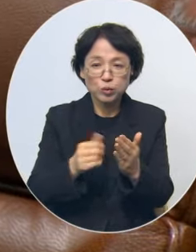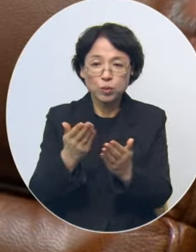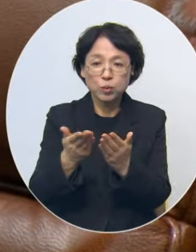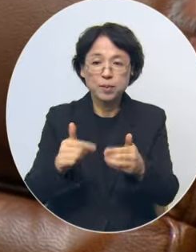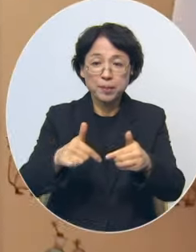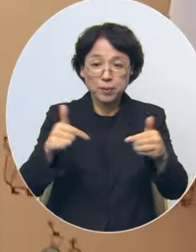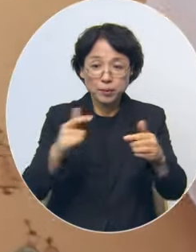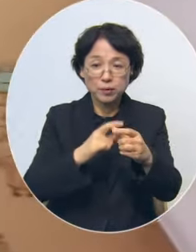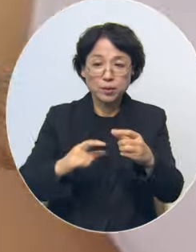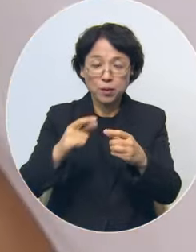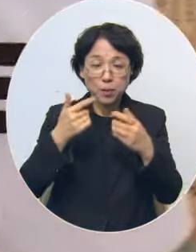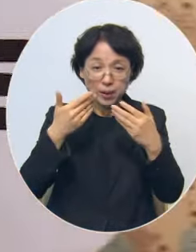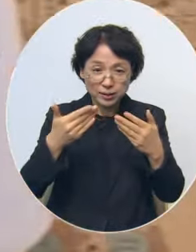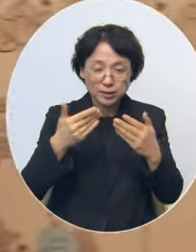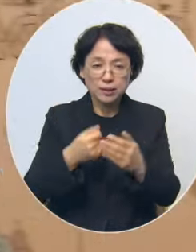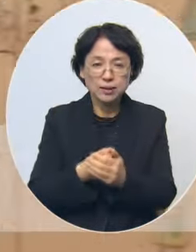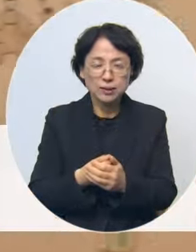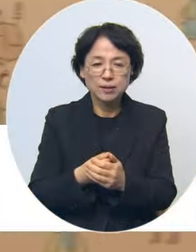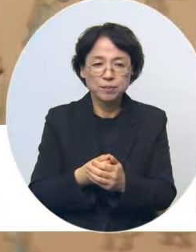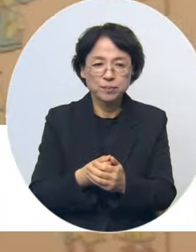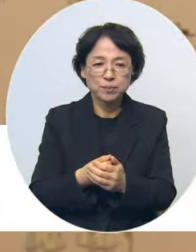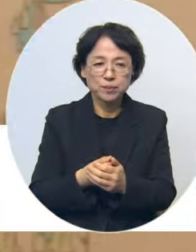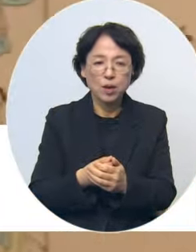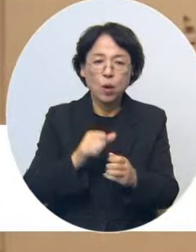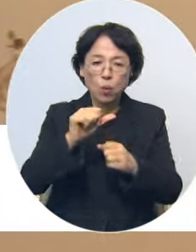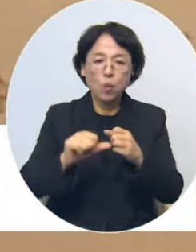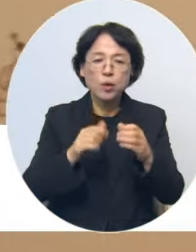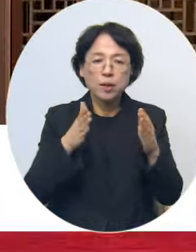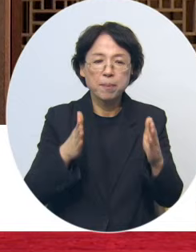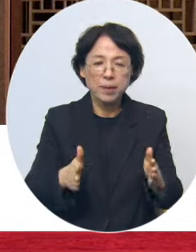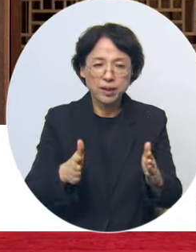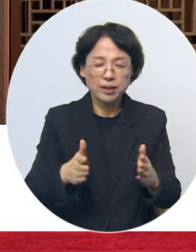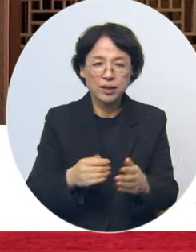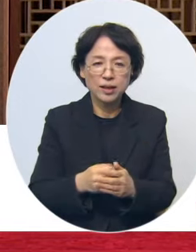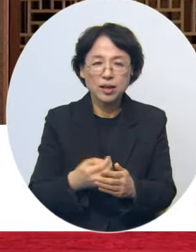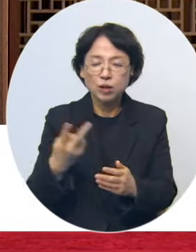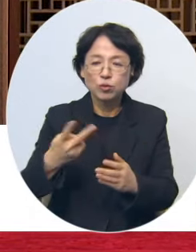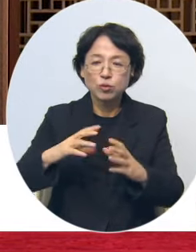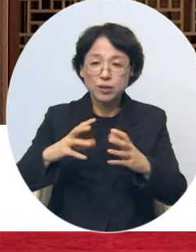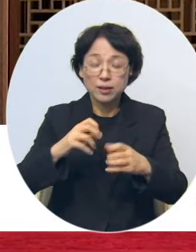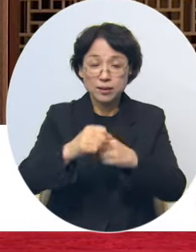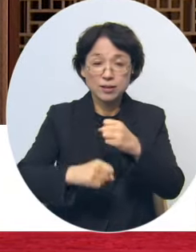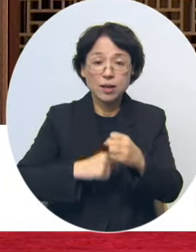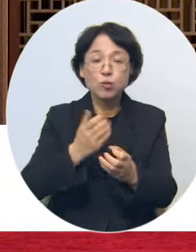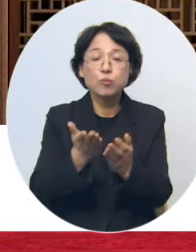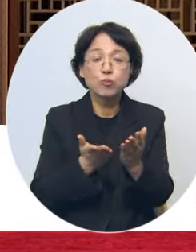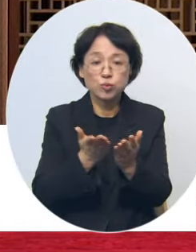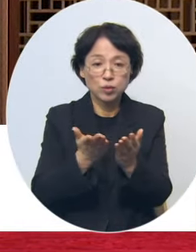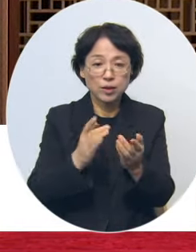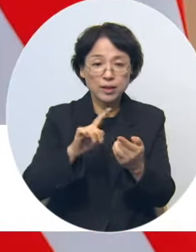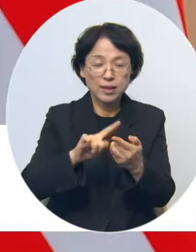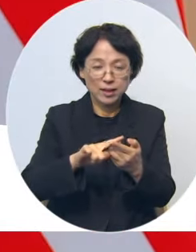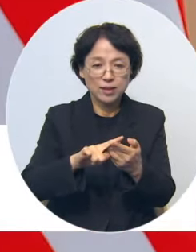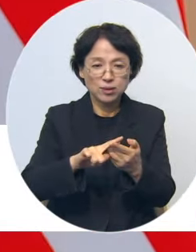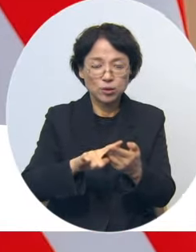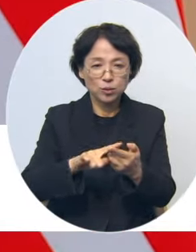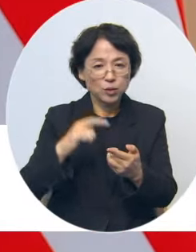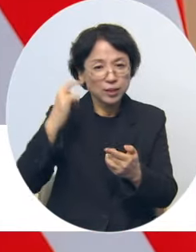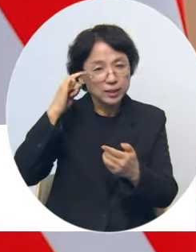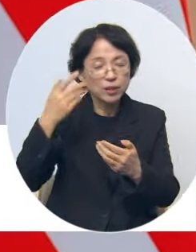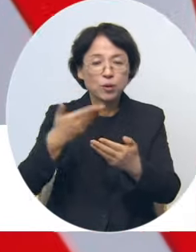하기로 했습니다. 두 정상은 이와 함께 5년 만에 협상이 재개된 양국 간 FTA 협상에 대해서도 의견을